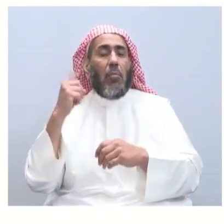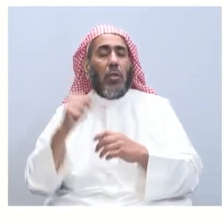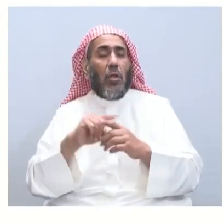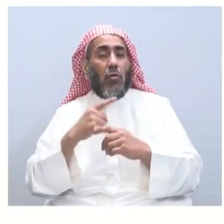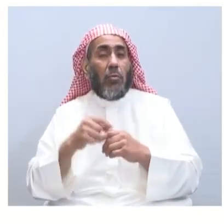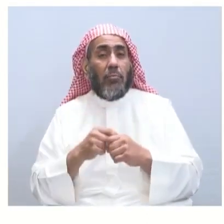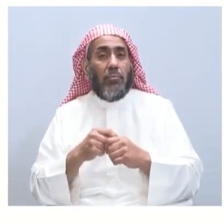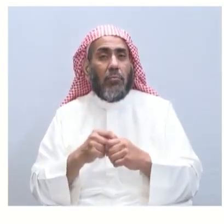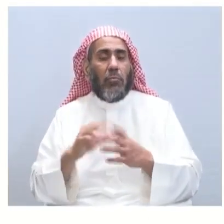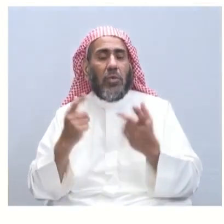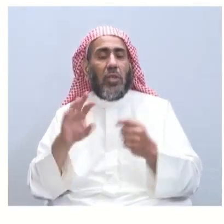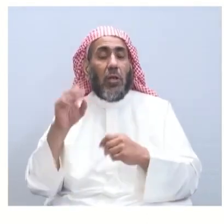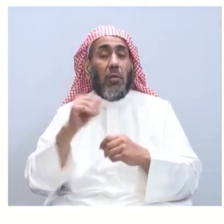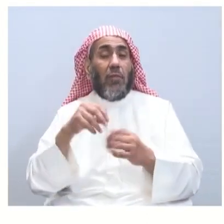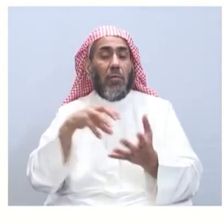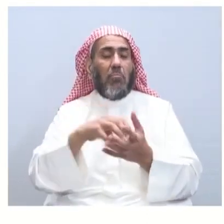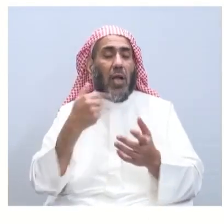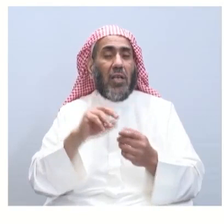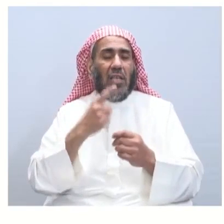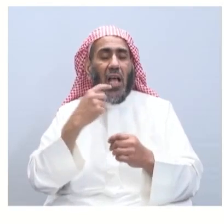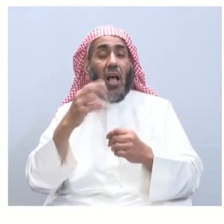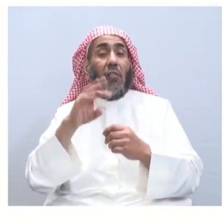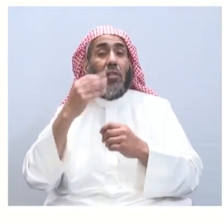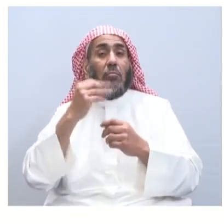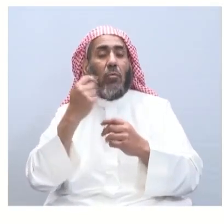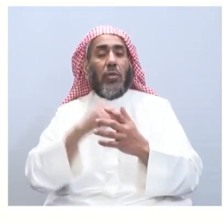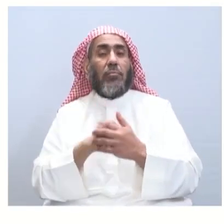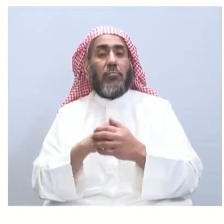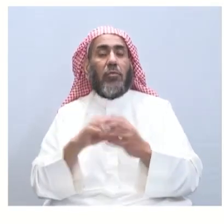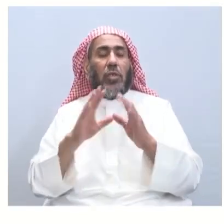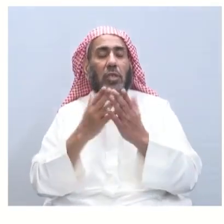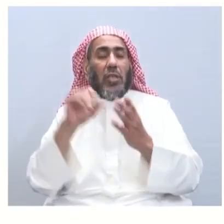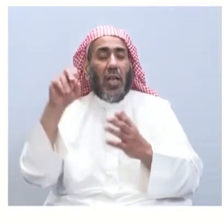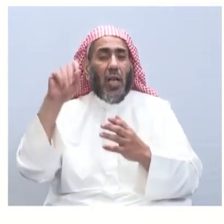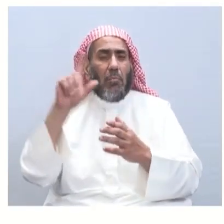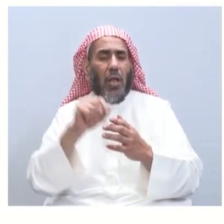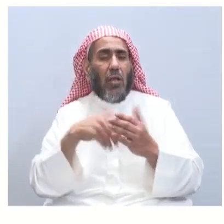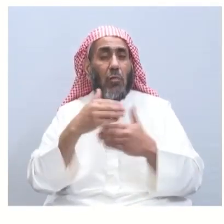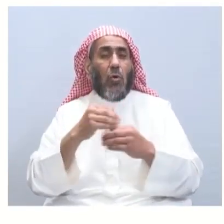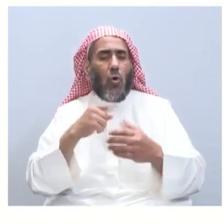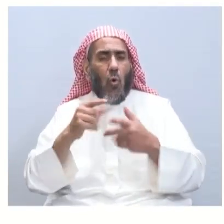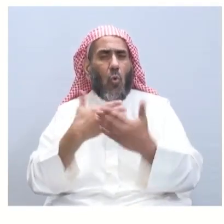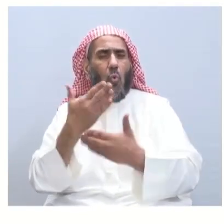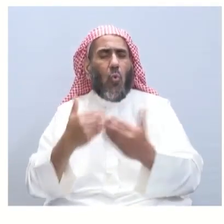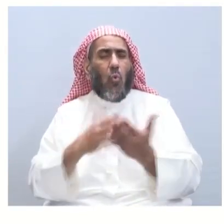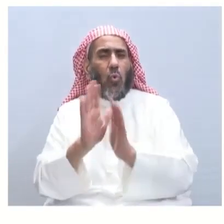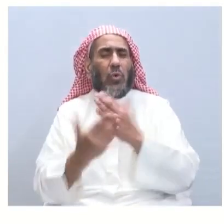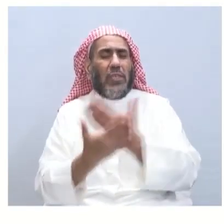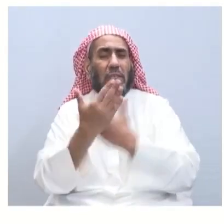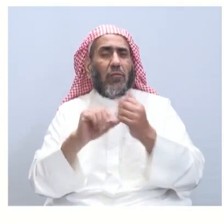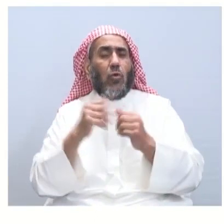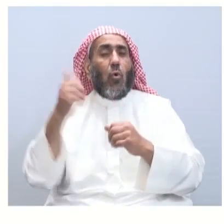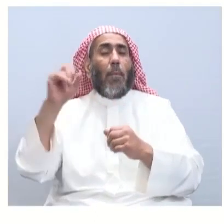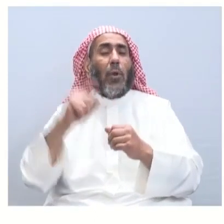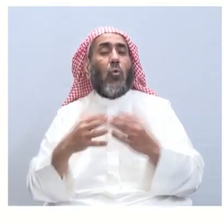ثم جريده القبله في مكه طبعا سنه 1334 جريده القبله ثم توالى صدور الصحف فصدرت صحيفه ام